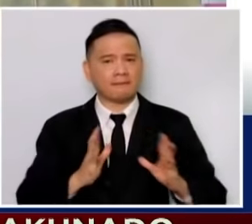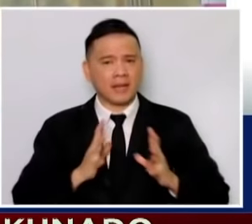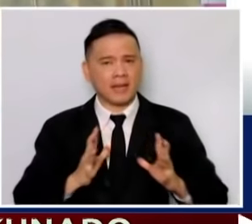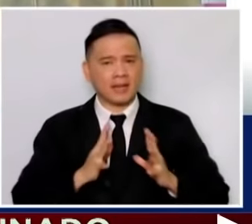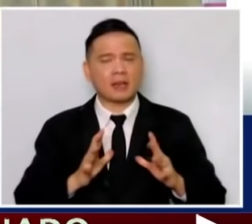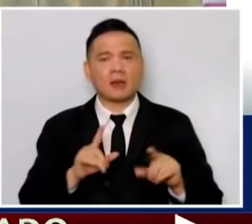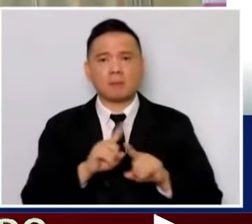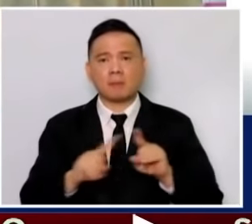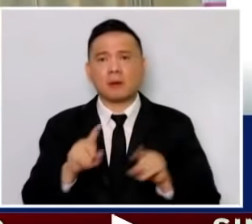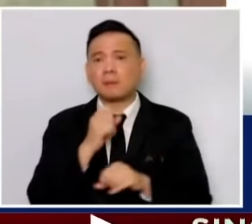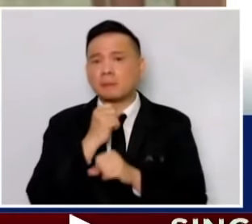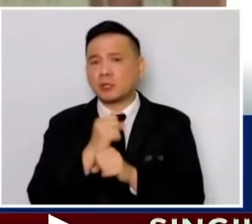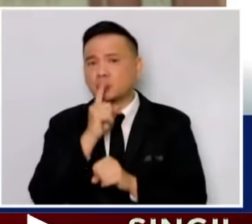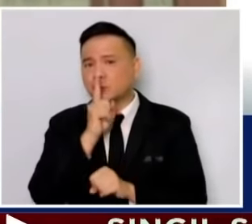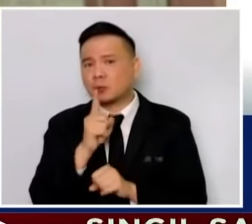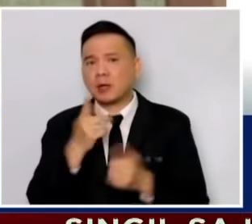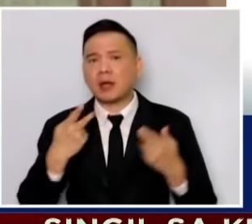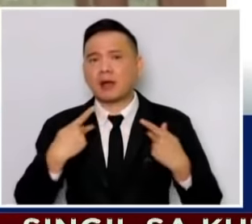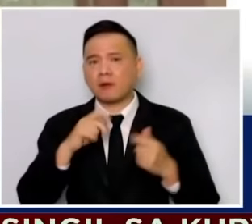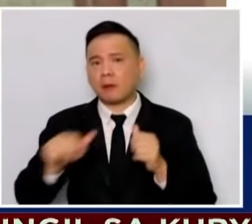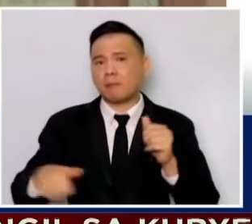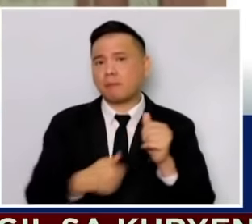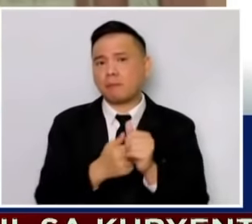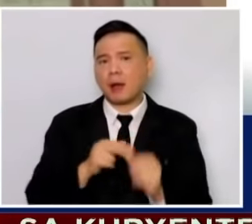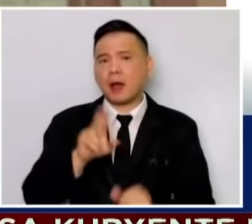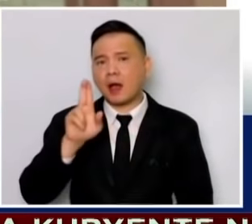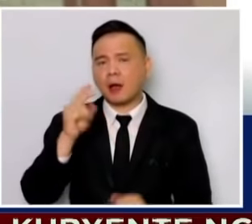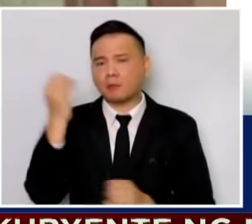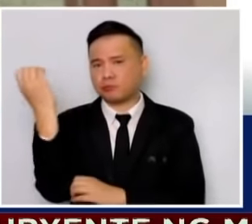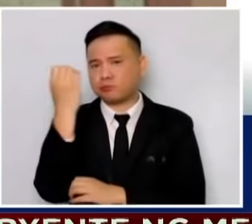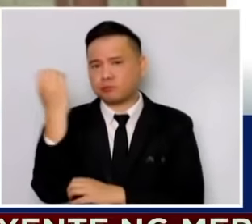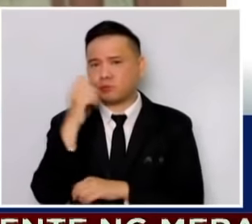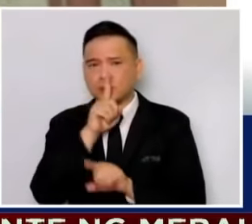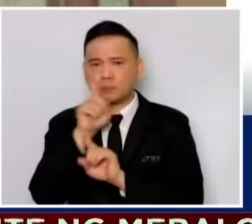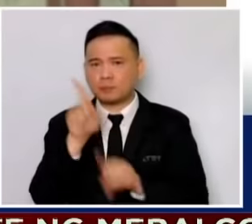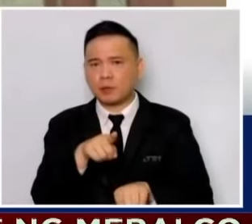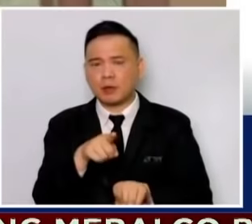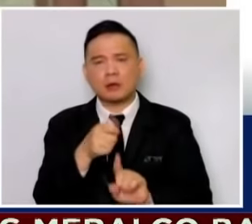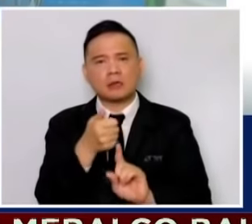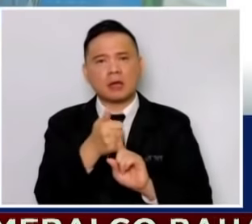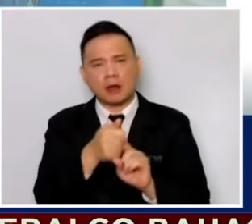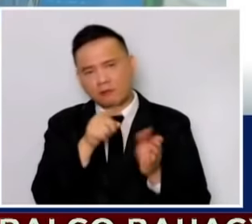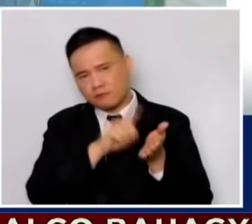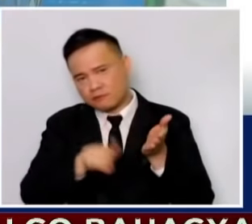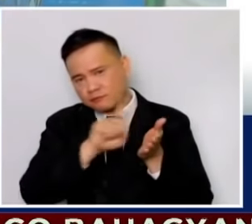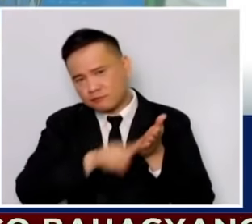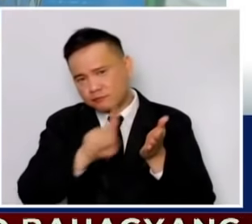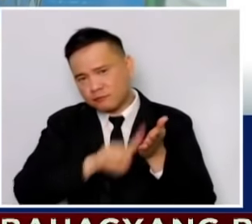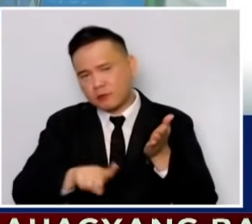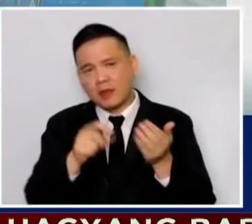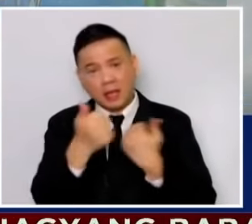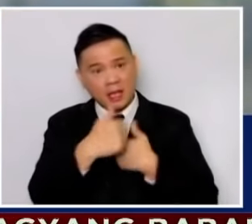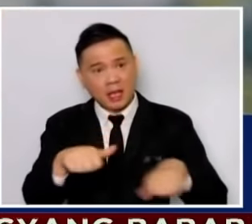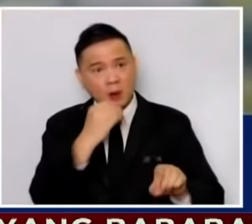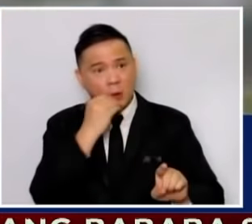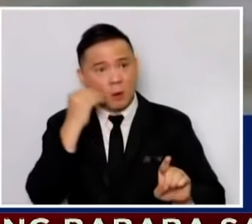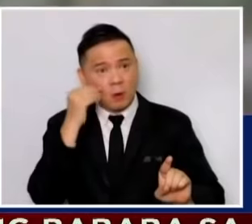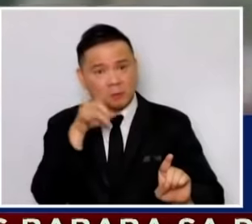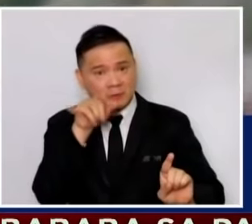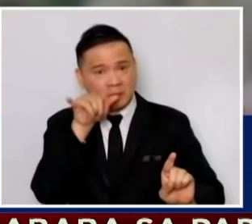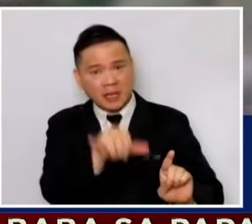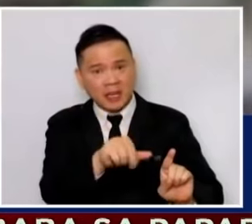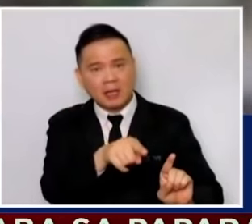may BHRTS ka, yung Barangay Health Emergency Response Team, monitoring actively itong mga naka-home quarantine.